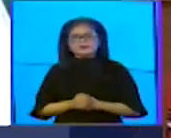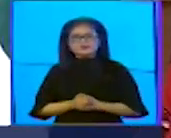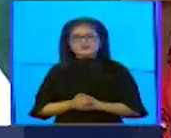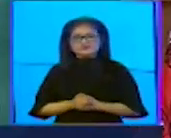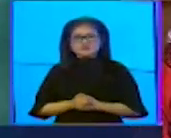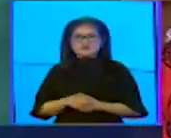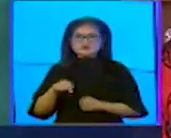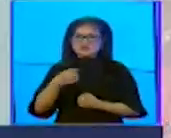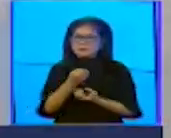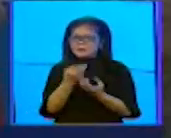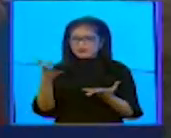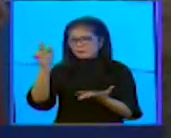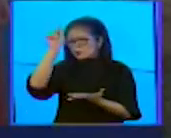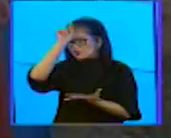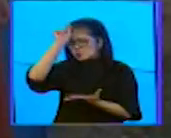kiai, ibu nyai.